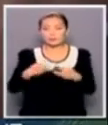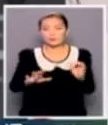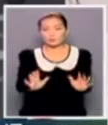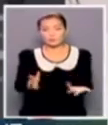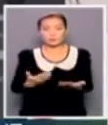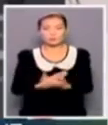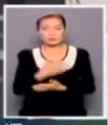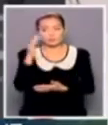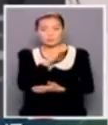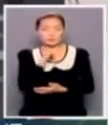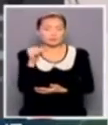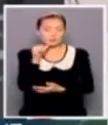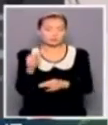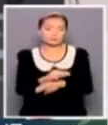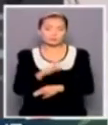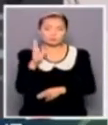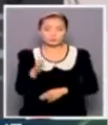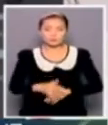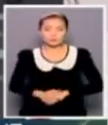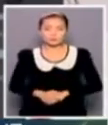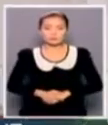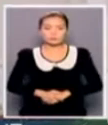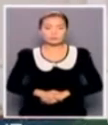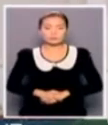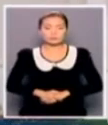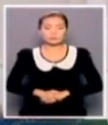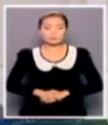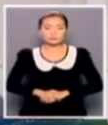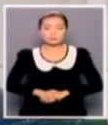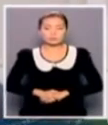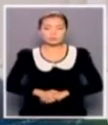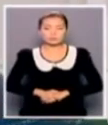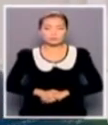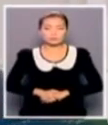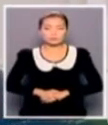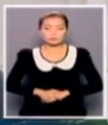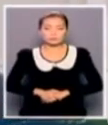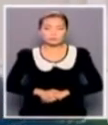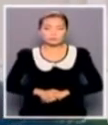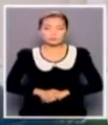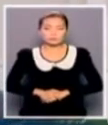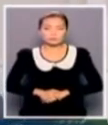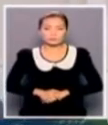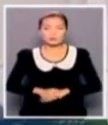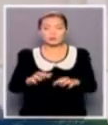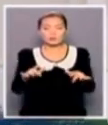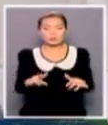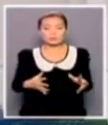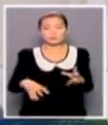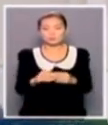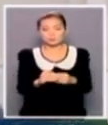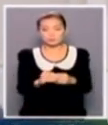қалса, ата-ананың өзінің жөндетуіне тура келеді. Бұл жерде енді айтып кететін бір мәселе, мынау компьютерлік техникалар